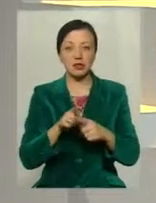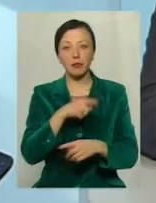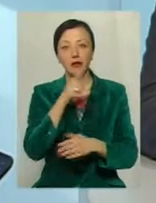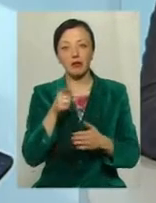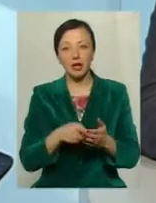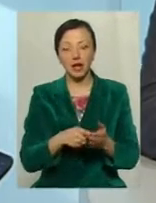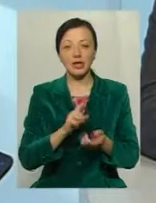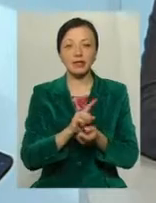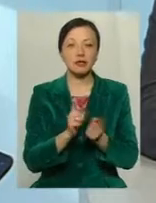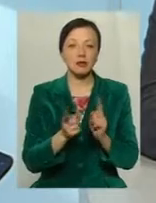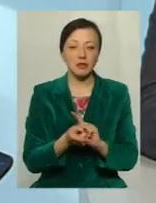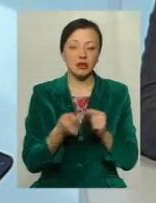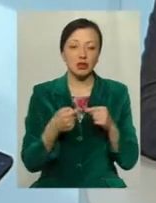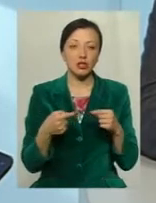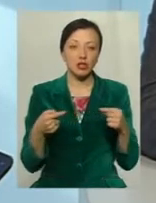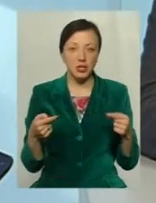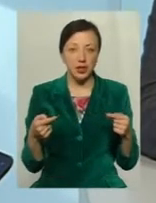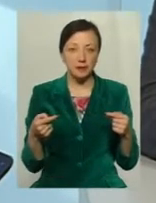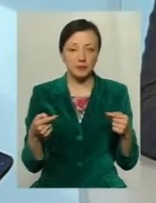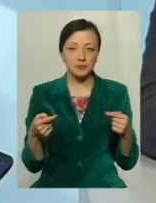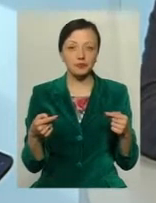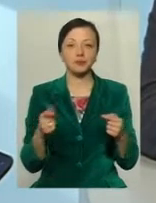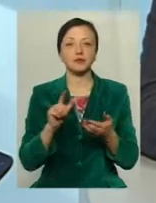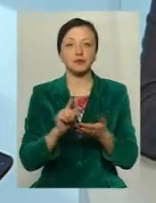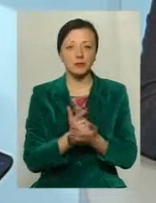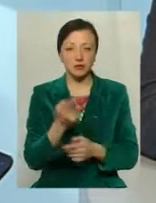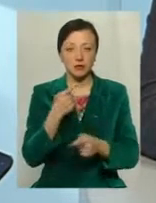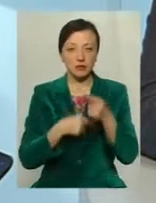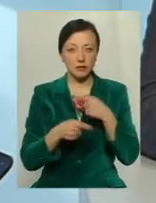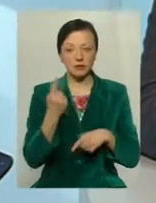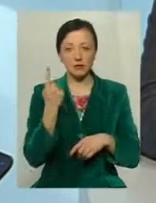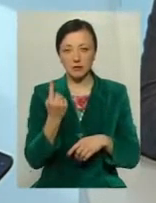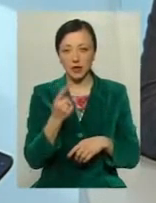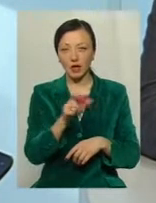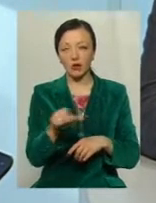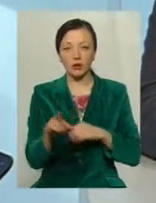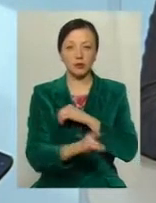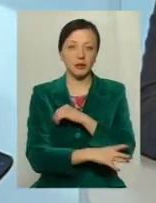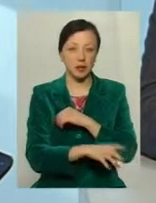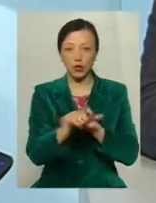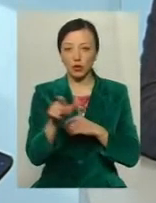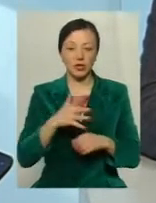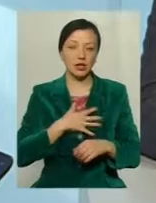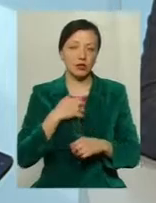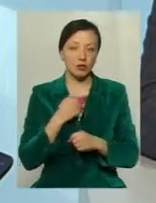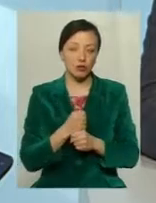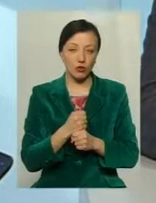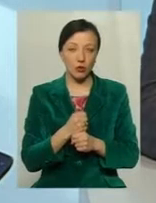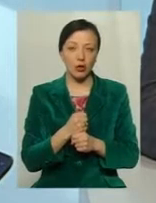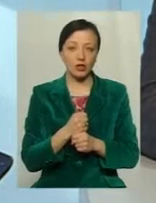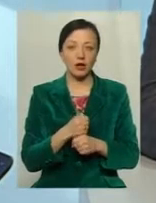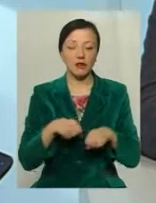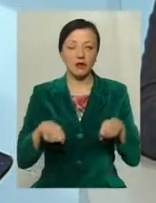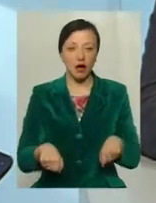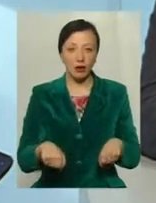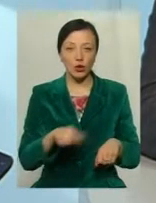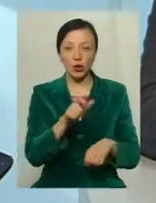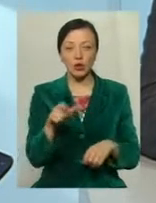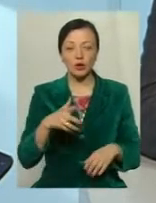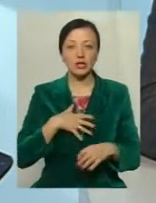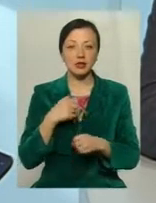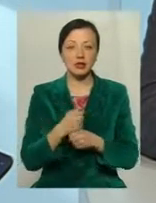подивимося, на що витрачається, починається якісь капітальні будівництва, які будуть потрібні для обласного бюджету, 400-500 мільйонів. Розумієте? І